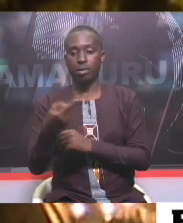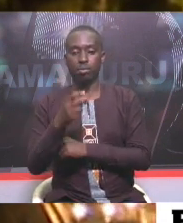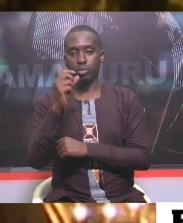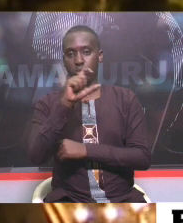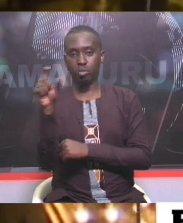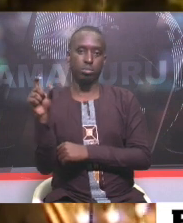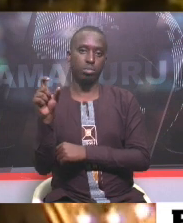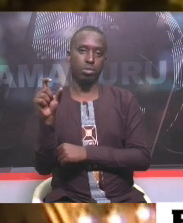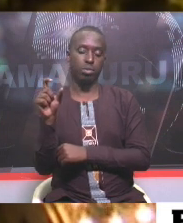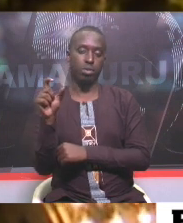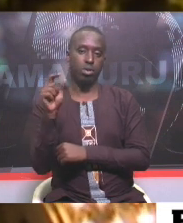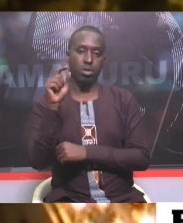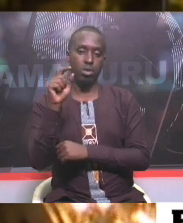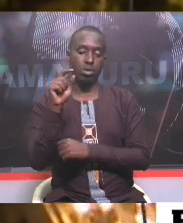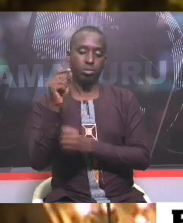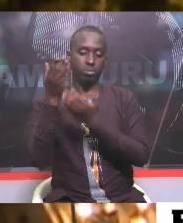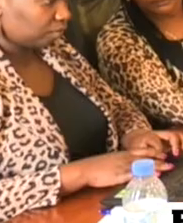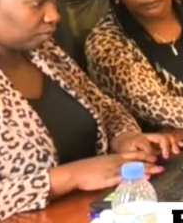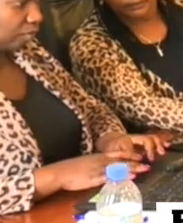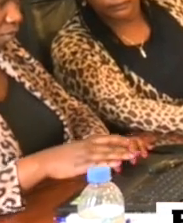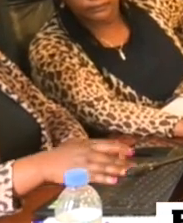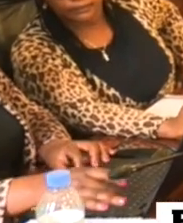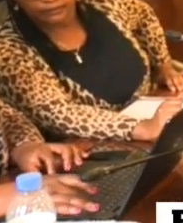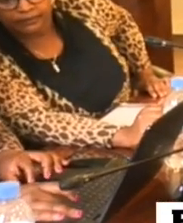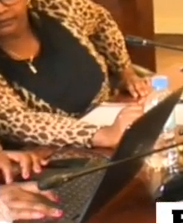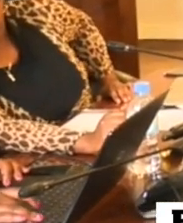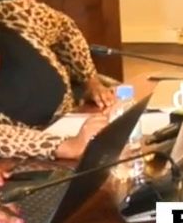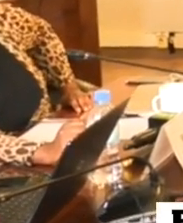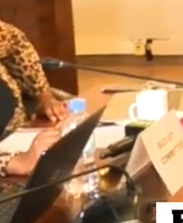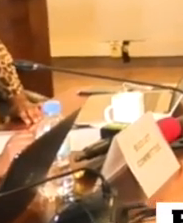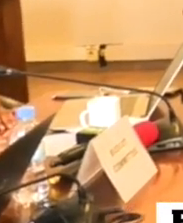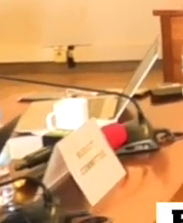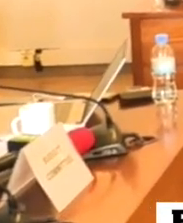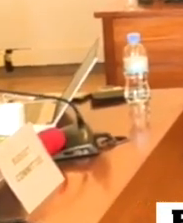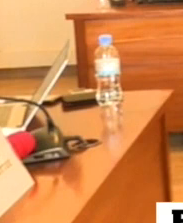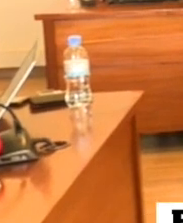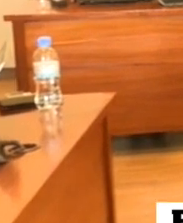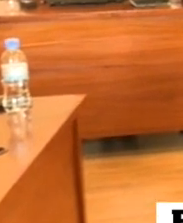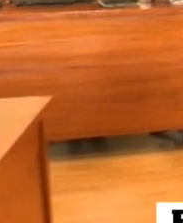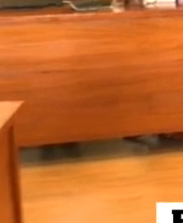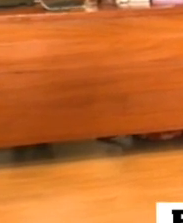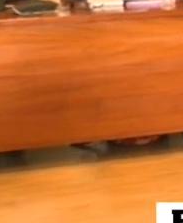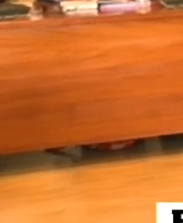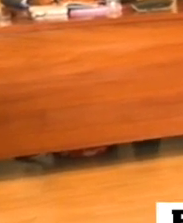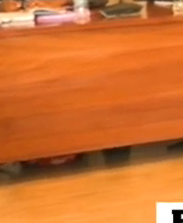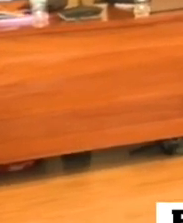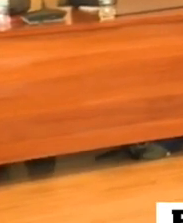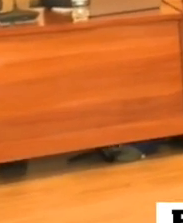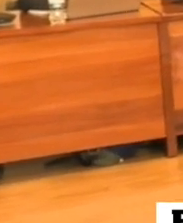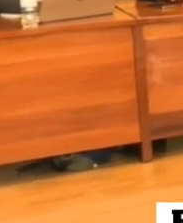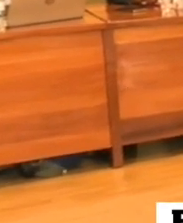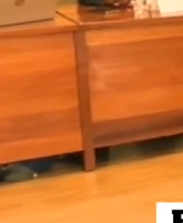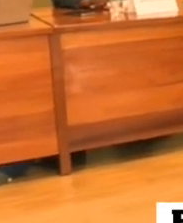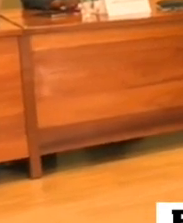wacu Juventine Muragije Maria yabikurikiranye. Ubwo ikigo cy'igihugu gishinzwe ubuhinzi n'ubworozi RAB cyitabaga komisiyo ishinzwe gukurikirana imikoreshereze